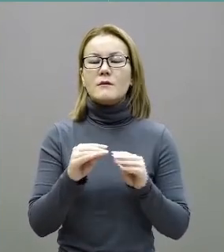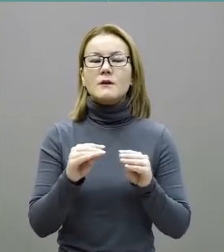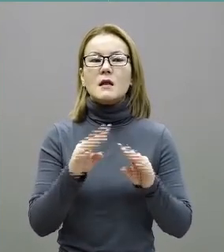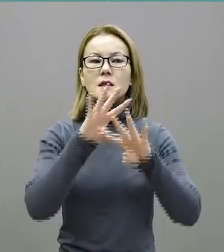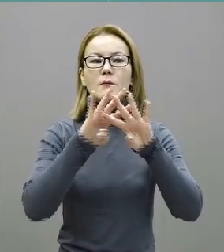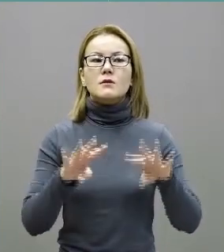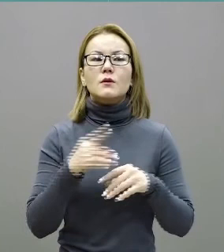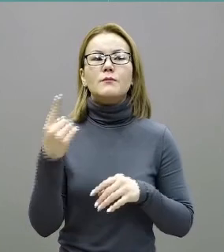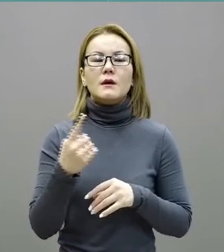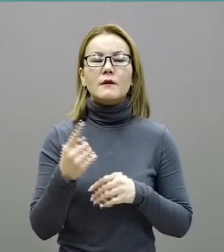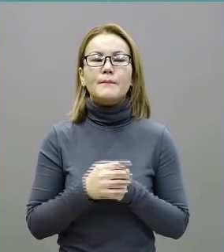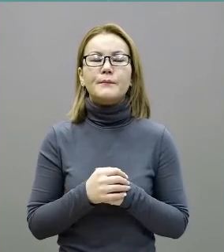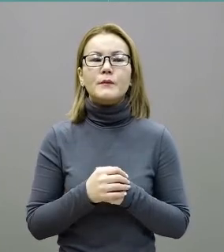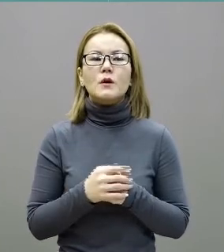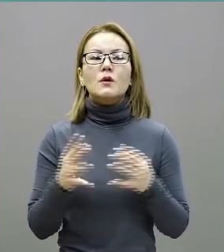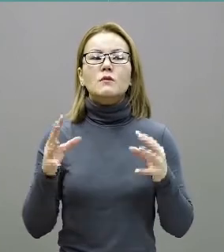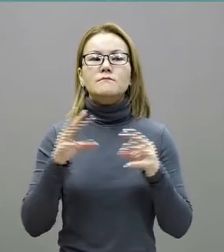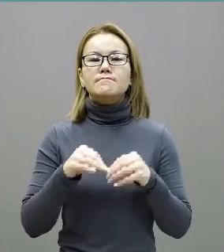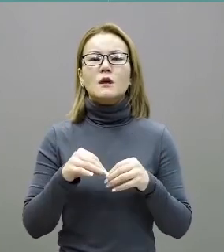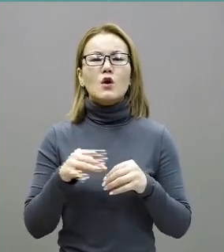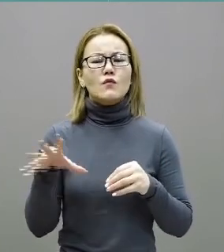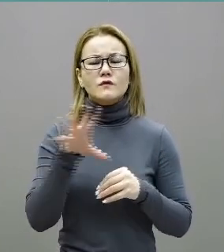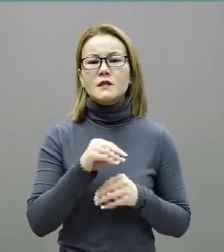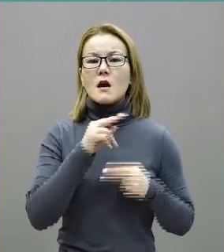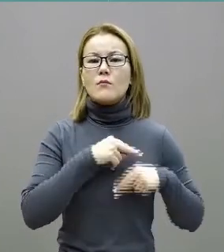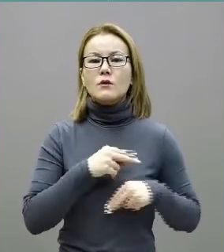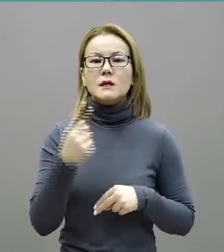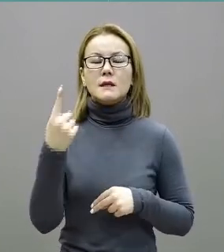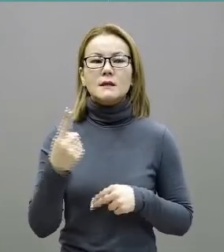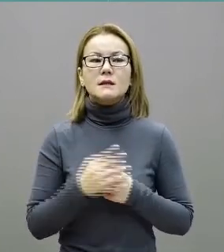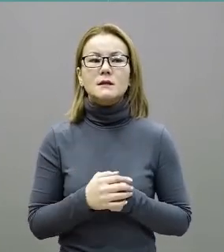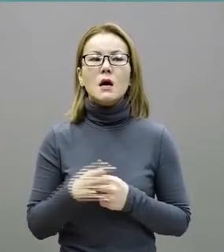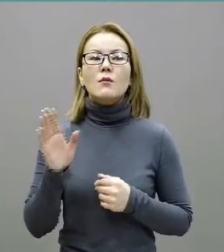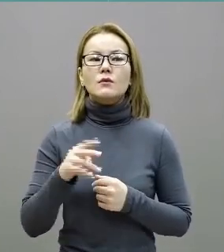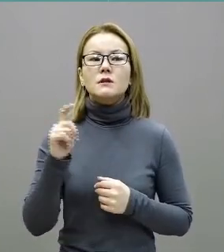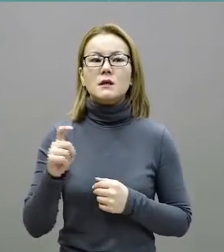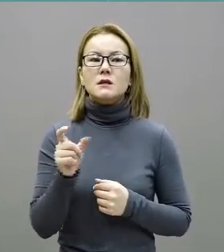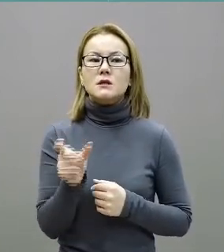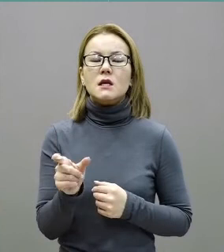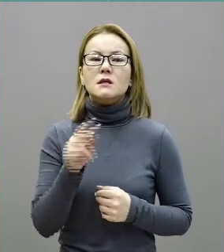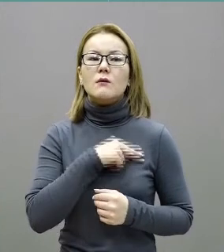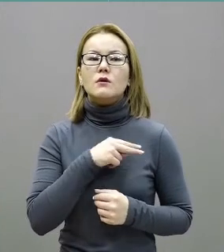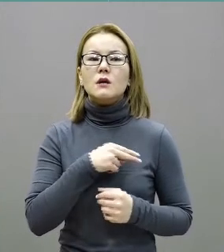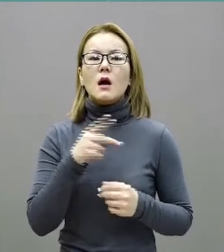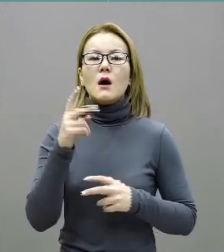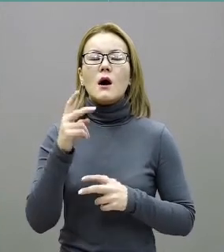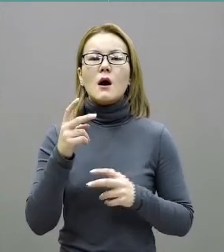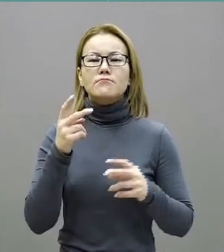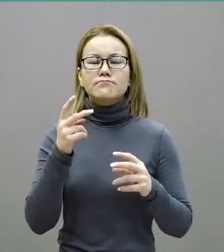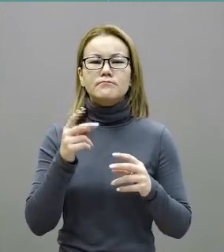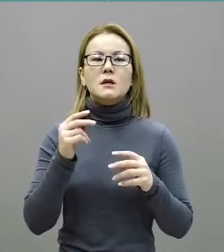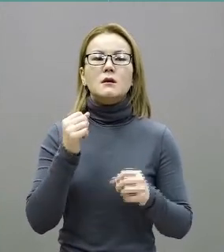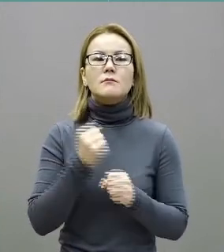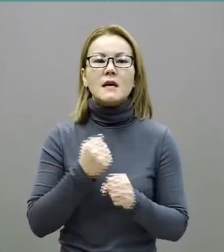решение примем всю работу за единицу пусть и с часов работы в час производительность 1